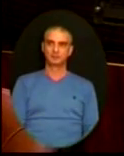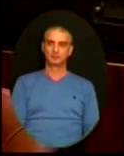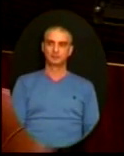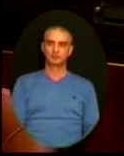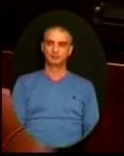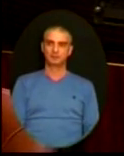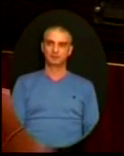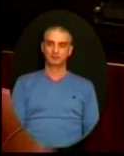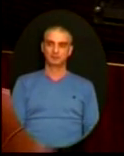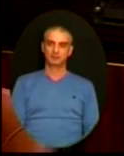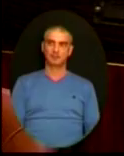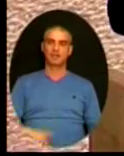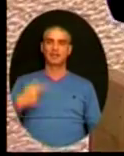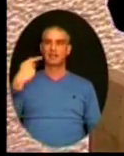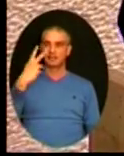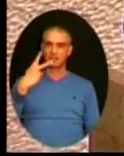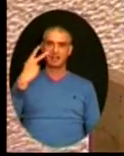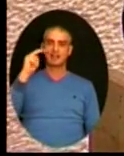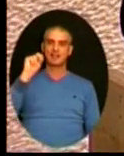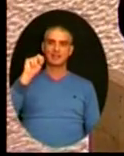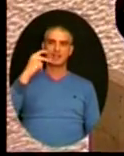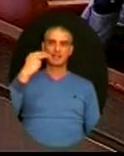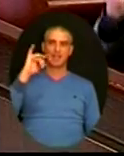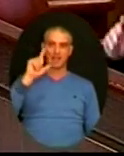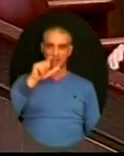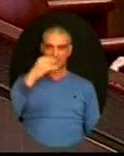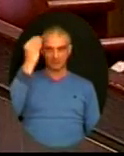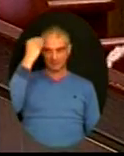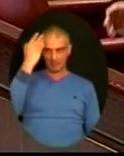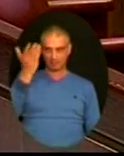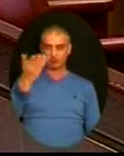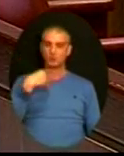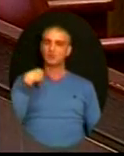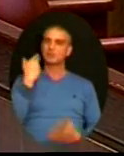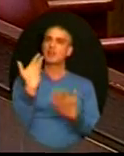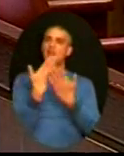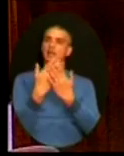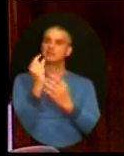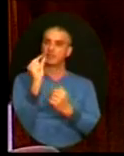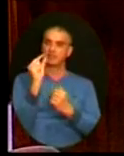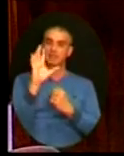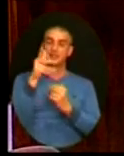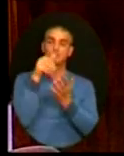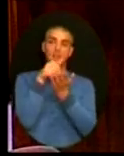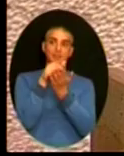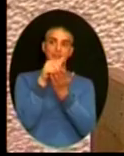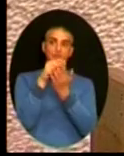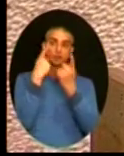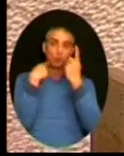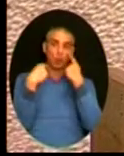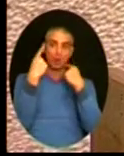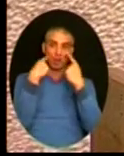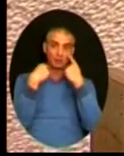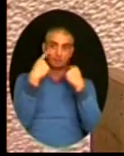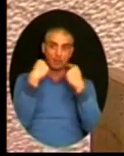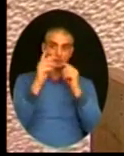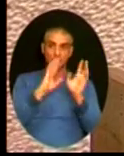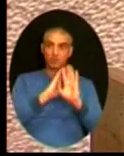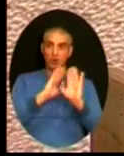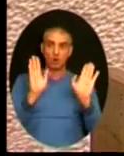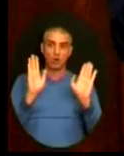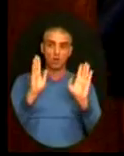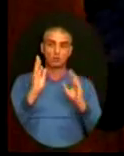אינדירה גנדי, זה ניקי היילי. תלמדו. אני אתן לך עצה קטנה. אם תמשיכו להתבחן, לא